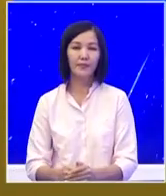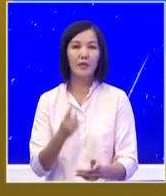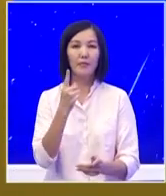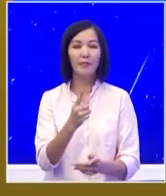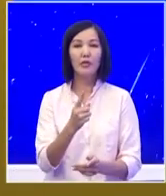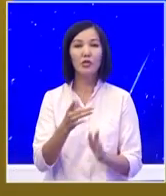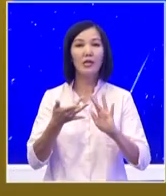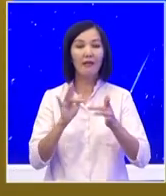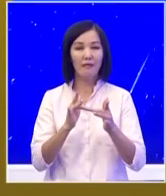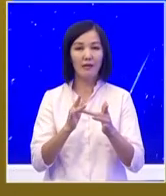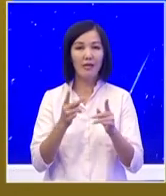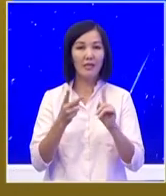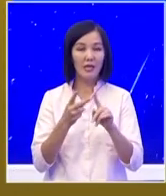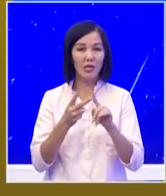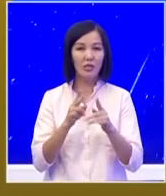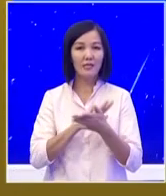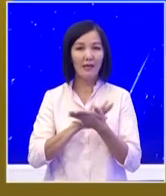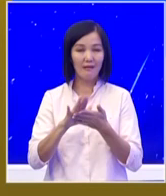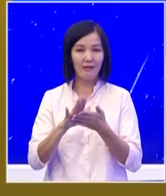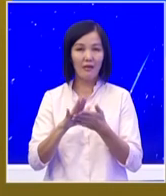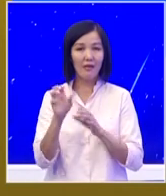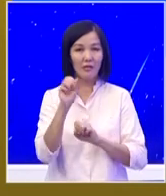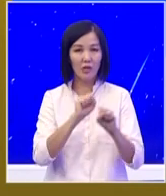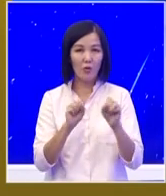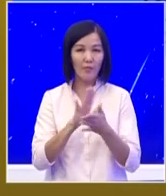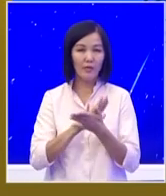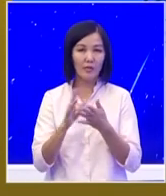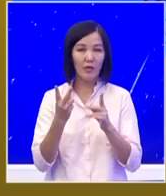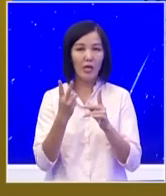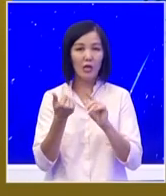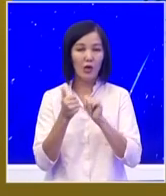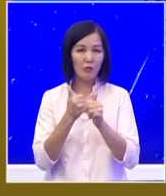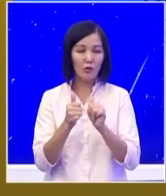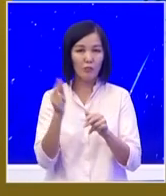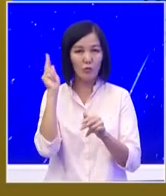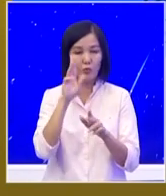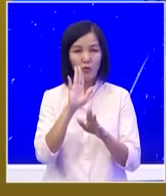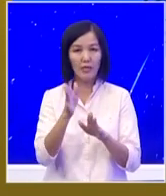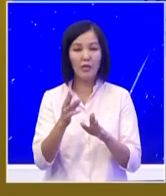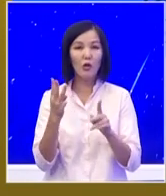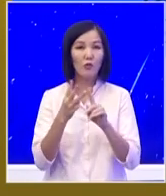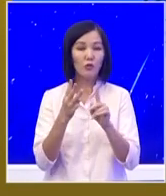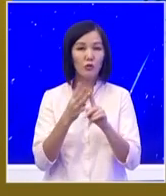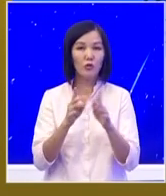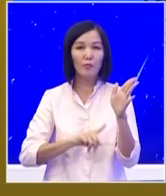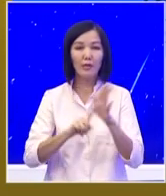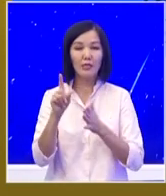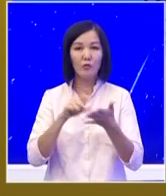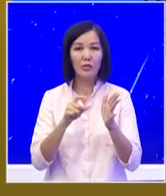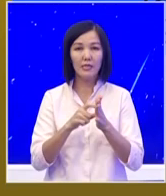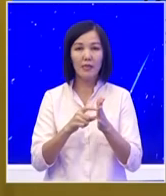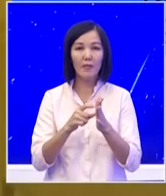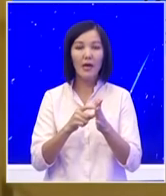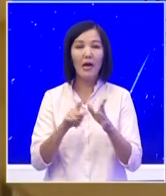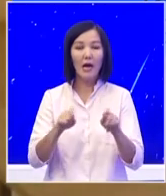Біріншісі интернет желісі, екіншісі санитарлық талаптарды сақтай отырып, екі ауысымда штаттық режимде оқытылады. Үшіншісі бастауыш сыныптарға арнап